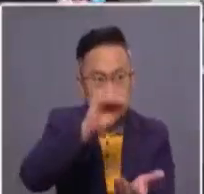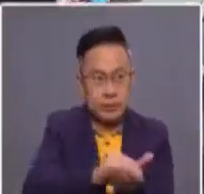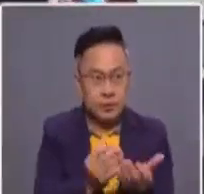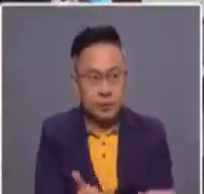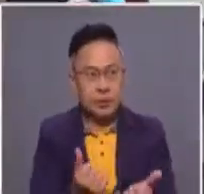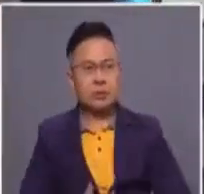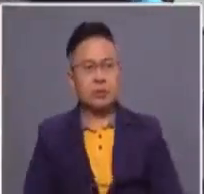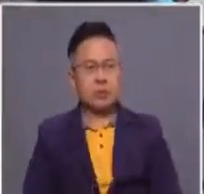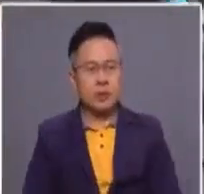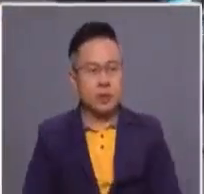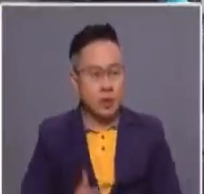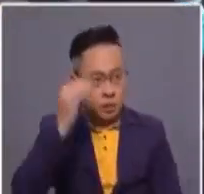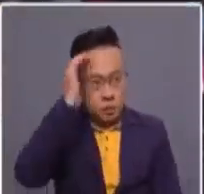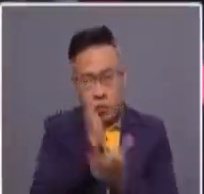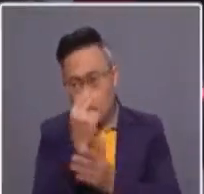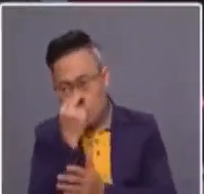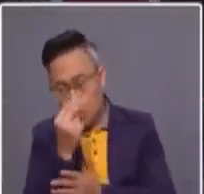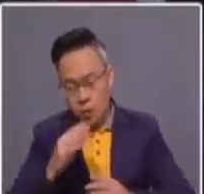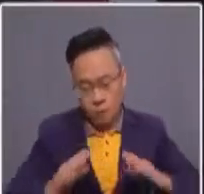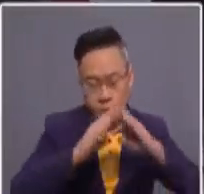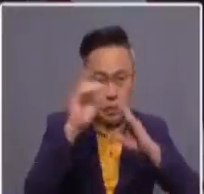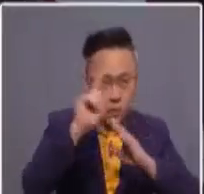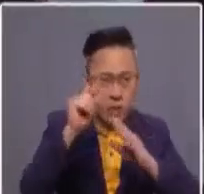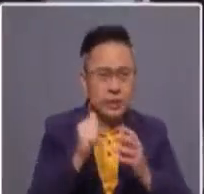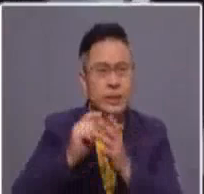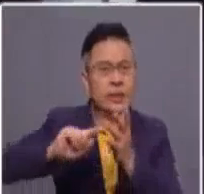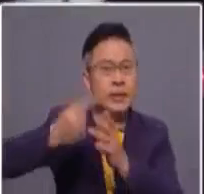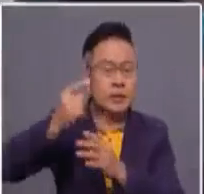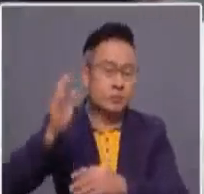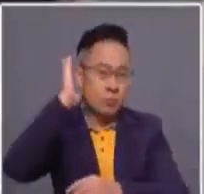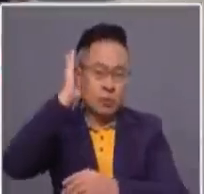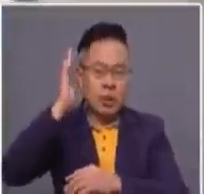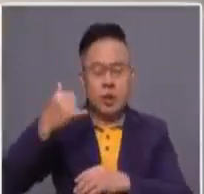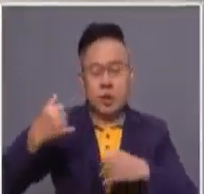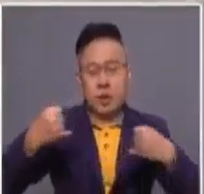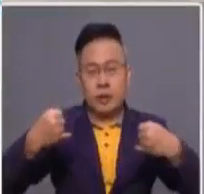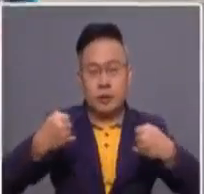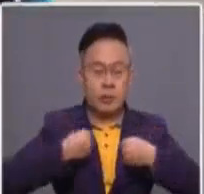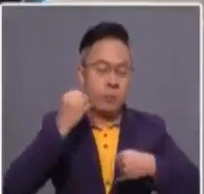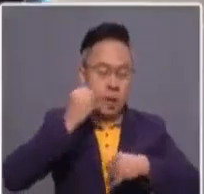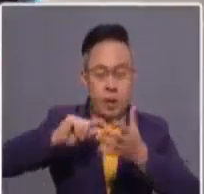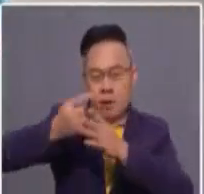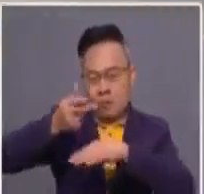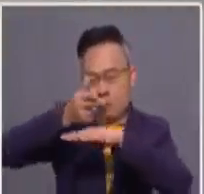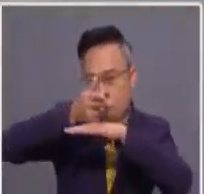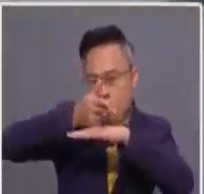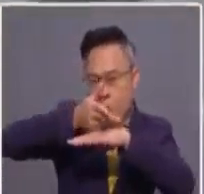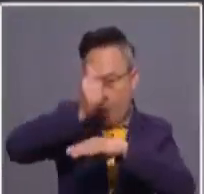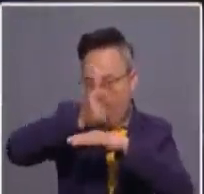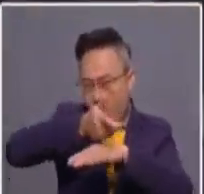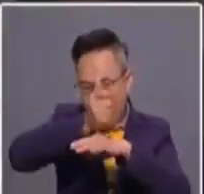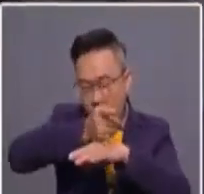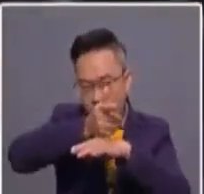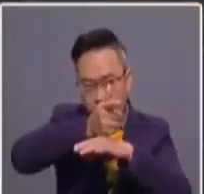เดี๋ยวเจ้าที่กำลังดูชี้พิกัดกันอยู่ว่าจุดไหนน่าจะเป็นจุดที่นายเอกชัยยิงปืนออกจากที่พักนะครับอันนี้เป็นเ